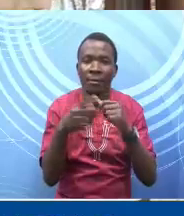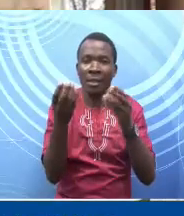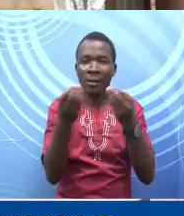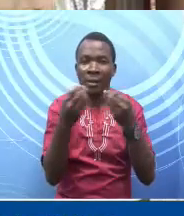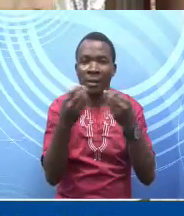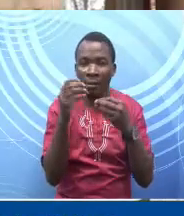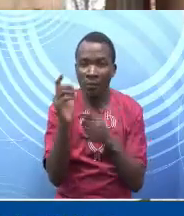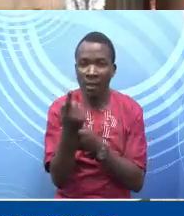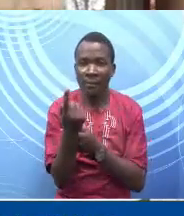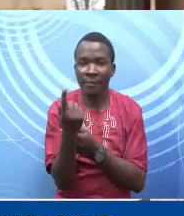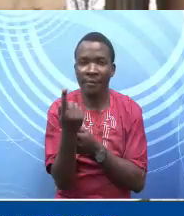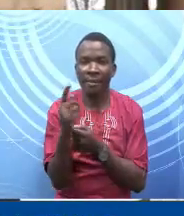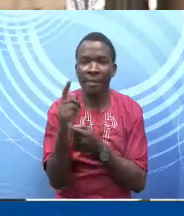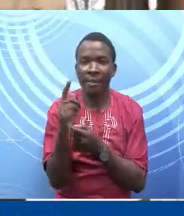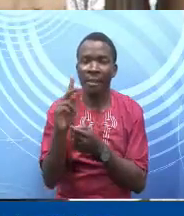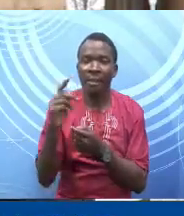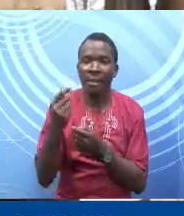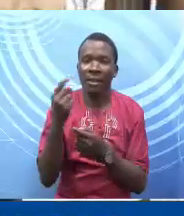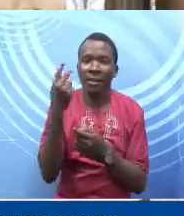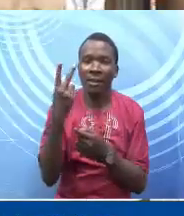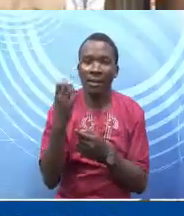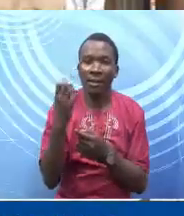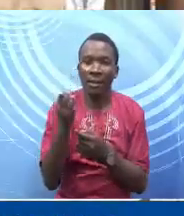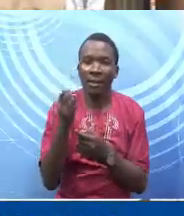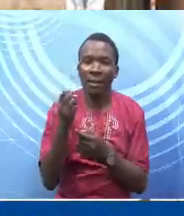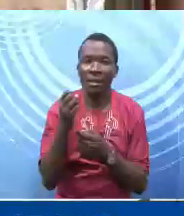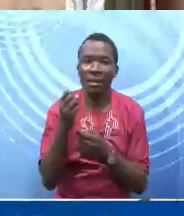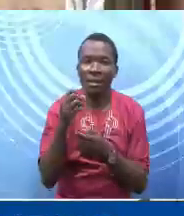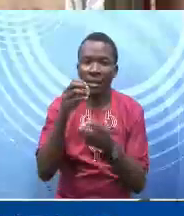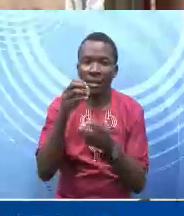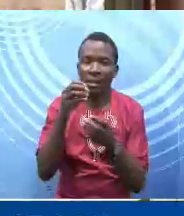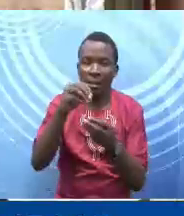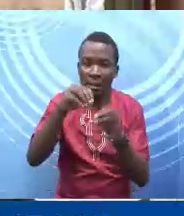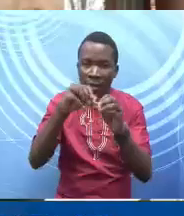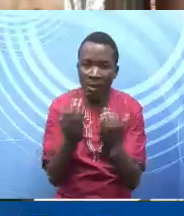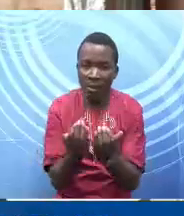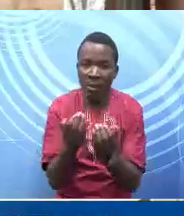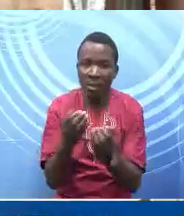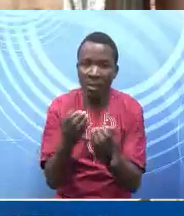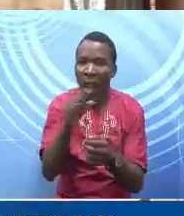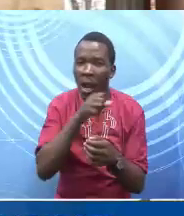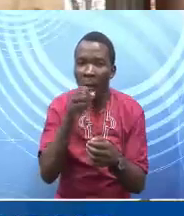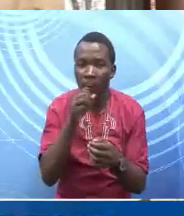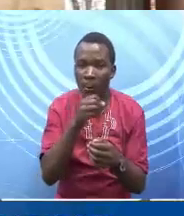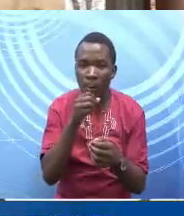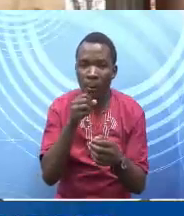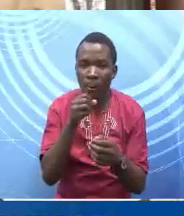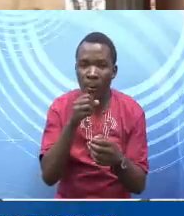baraduhaye ubwa mbere kiro 25 cy'ifu y'igikoma n'ubu baduhaye ikindi